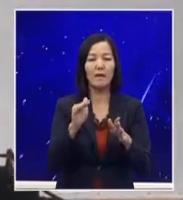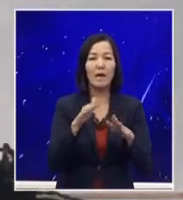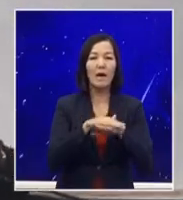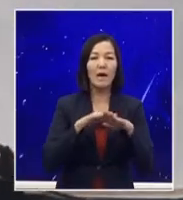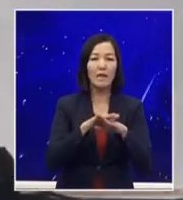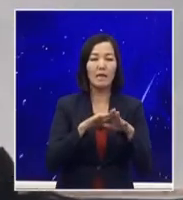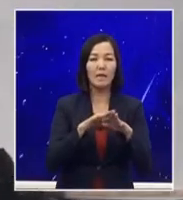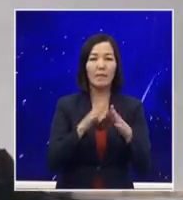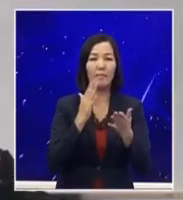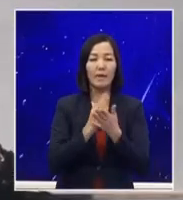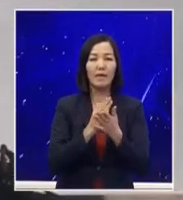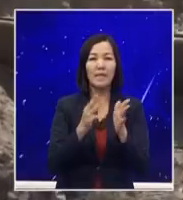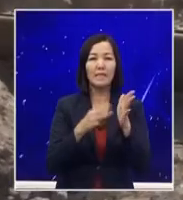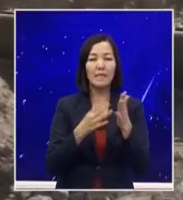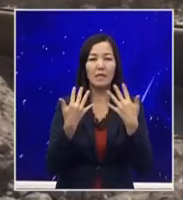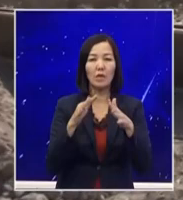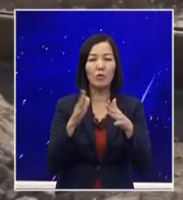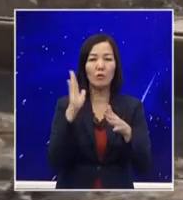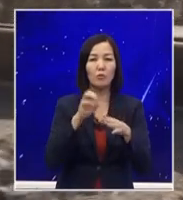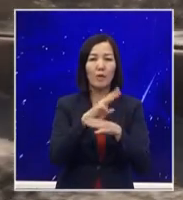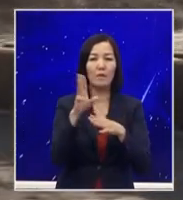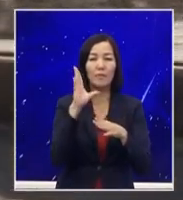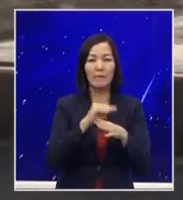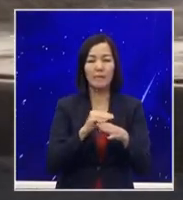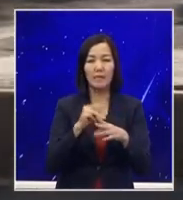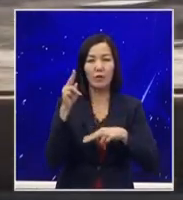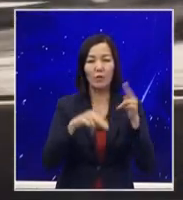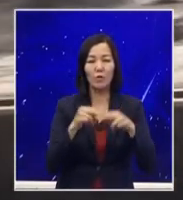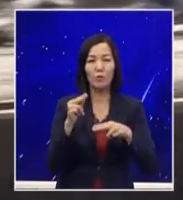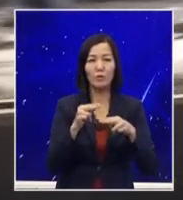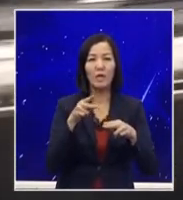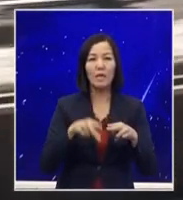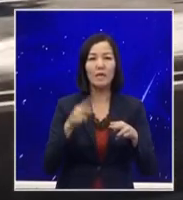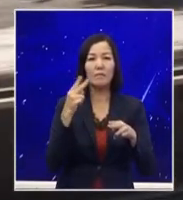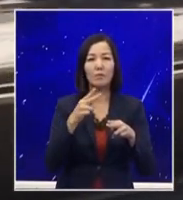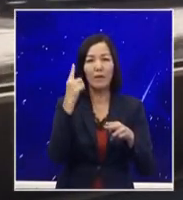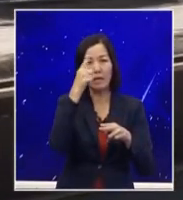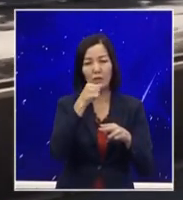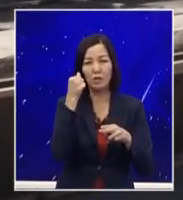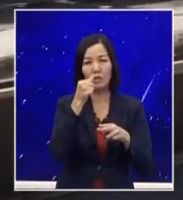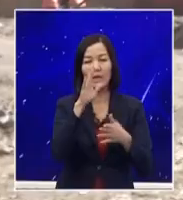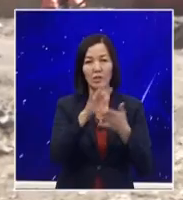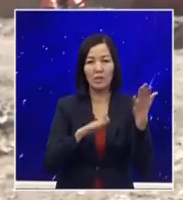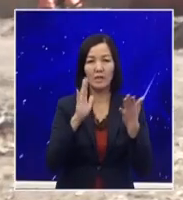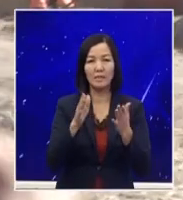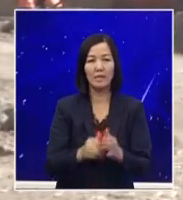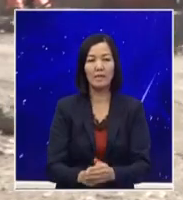қаласы мен 8 ауылдық елді мекенді сумен қамтамасыз етеді. Құрылыс жұмыстары 2022 жылға дейін жалғасады.